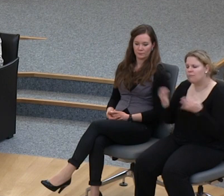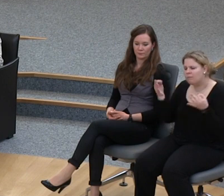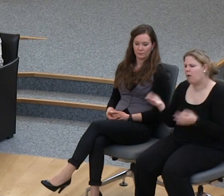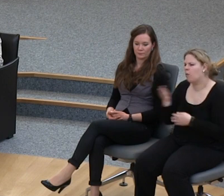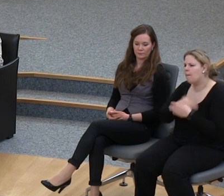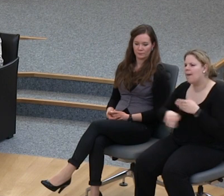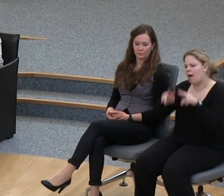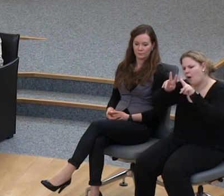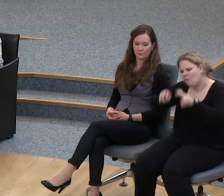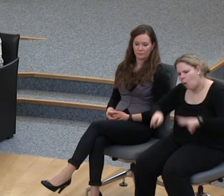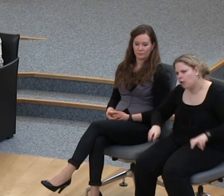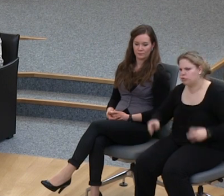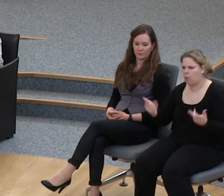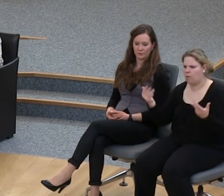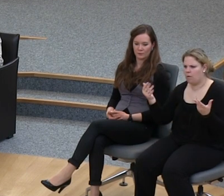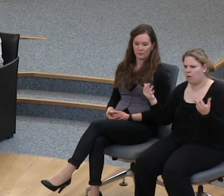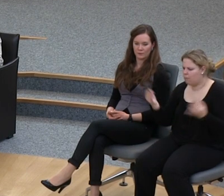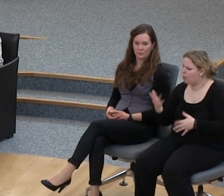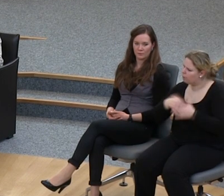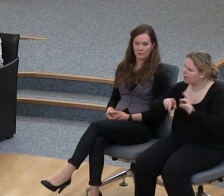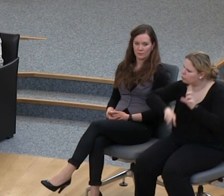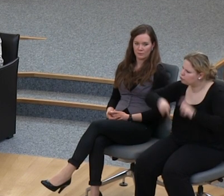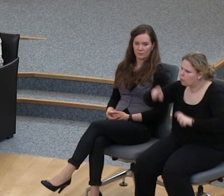Forschungsbedarf notwendig. Es gibt Krankheiten, da